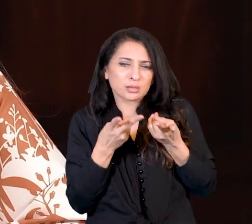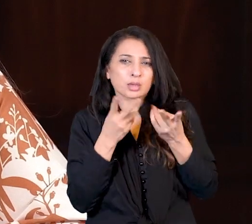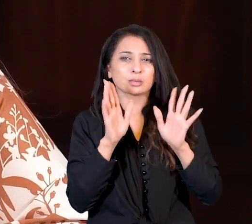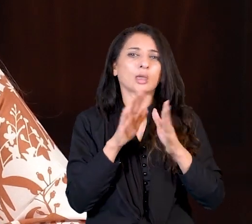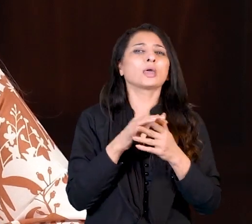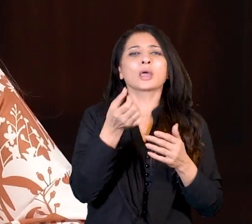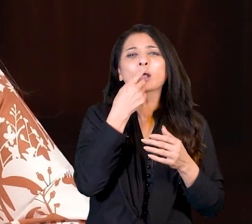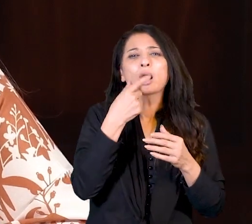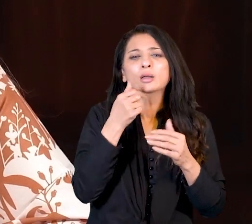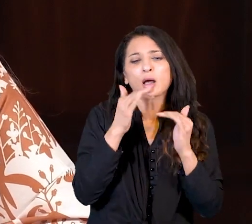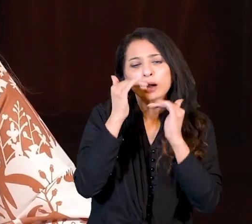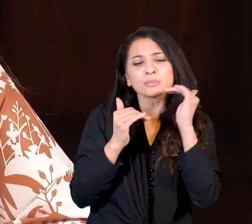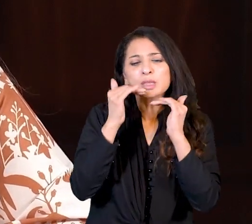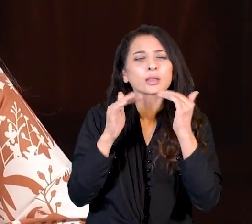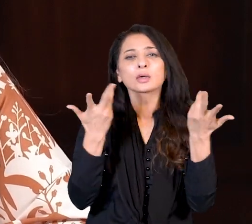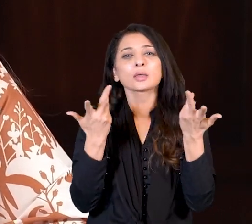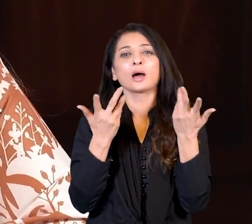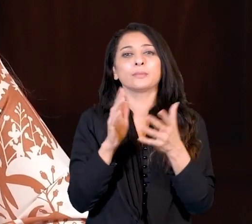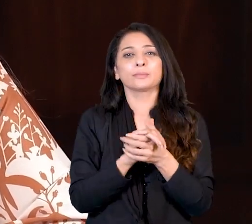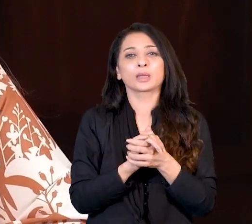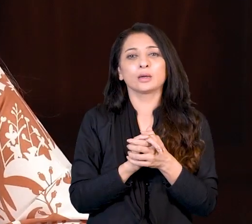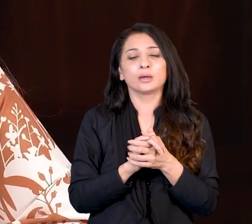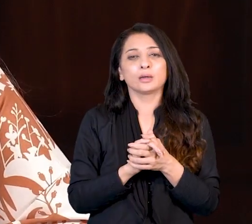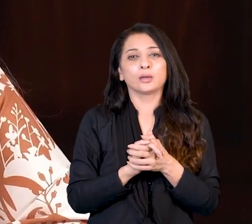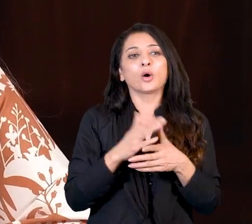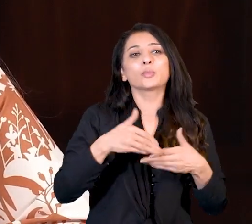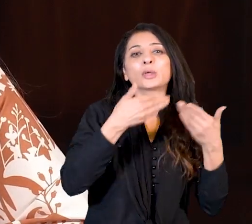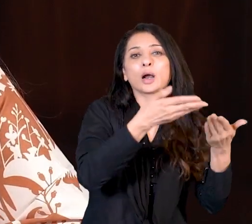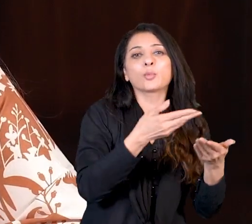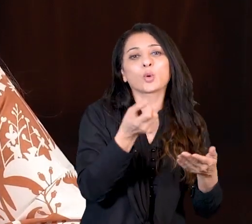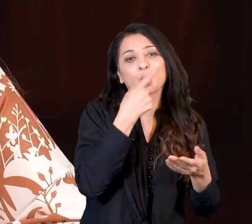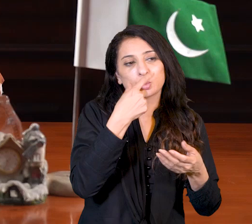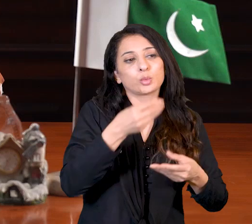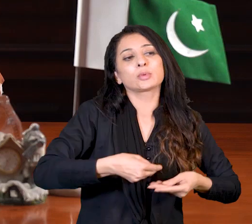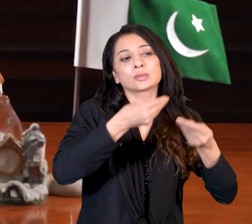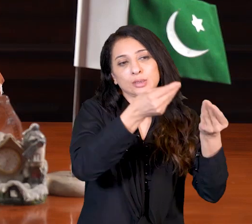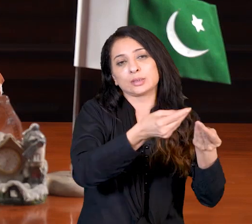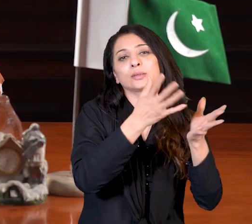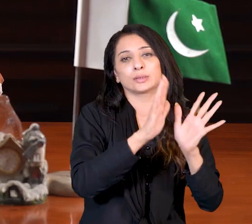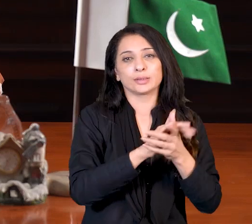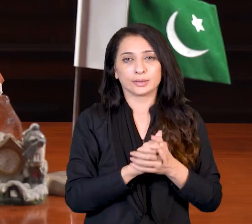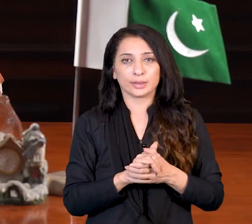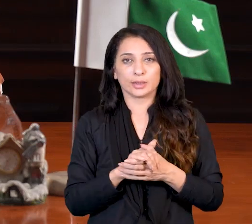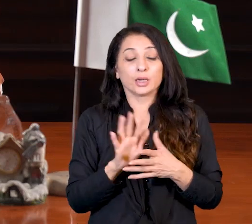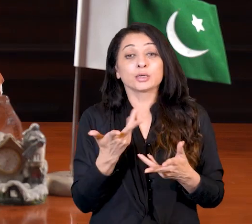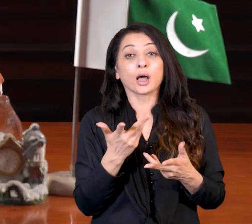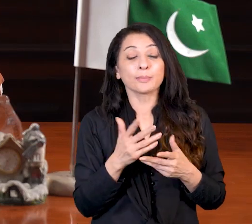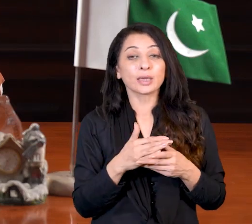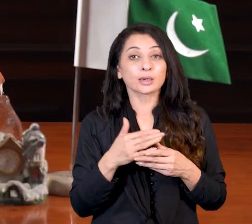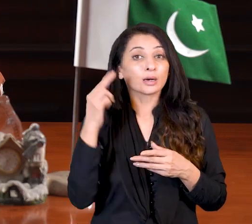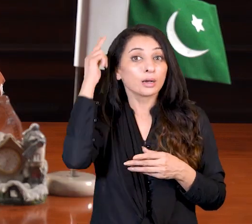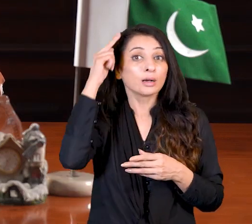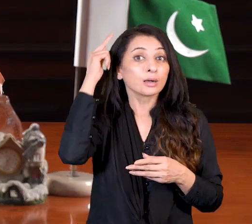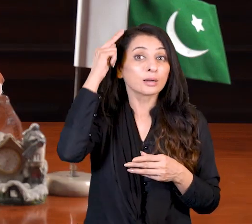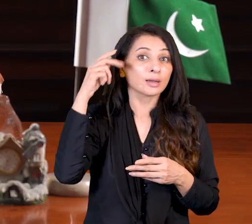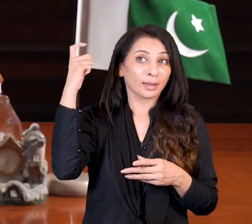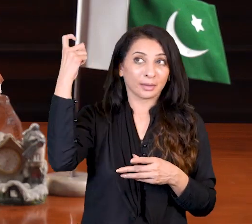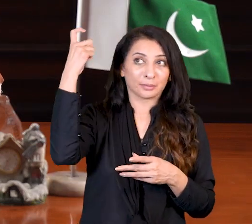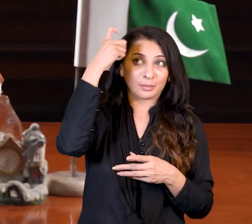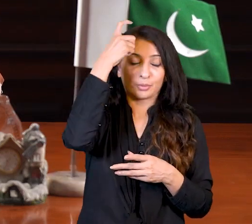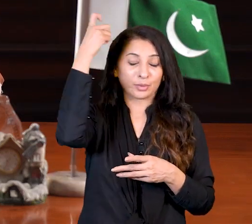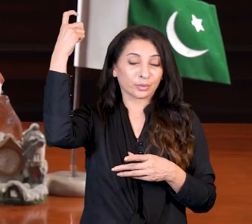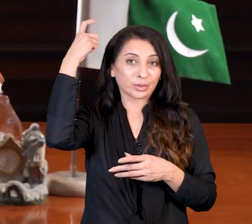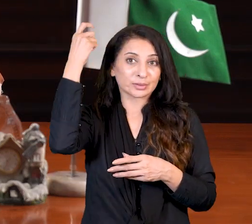हम फिर सप्लीमेंट्स के तौर पे आपको ट्रीट करते हैं। इसके अलावा लगाने वाली दवाइयाँ जैसे कि माइनॉक्सिडिल हेयर स्प्रे, फिनेस्टेराइड, खाने वाली